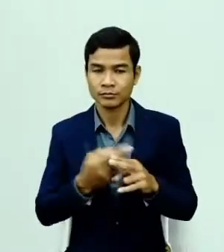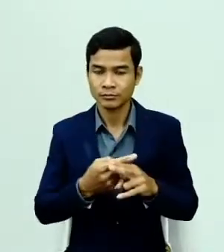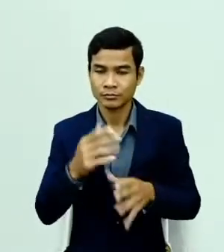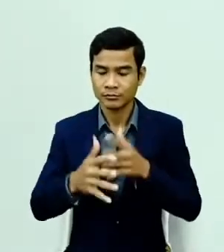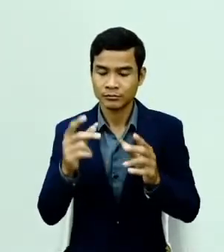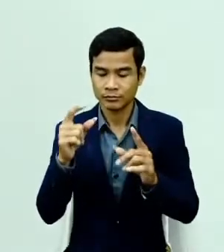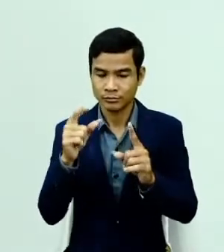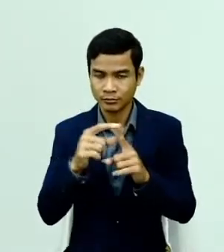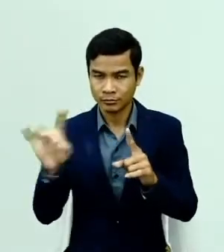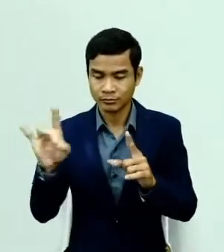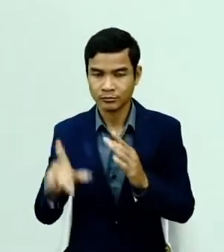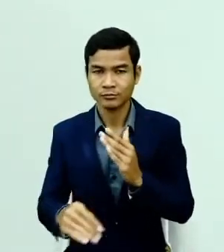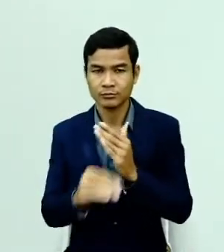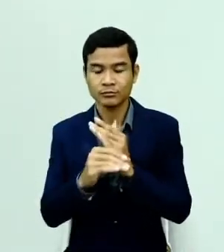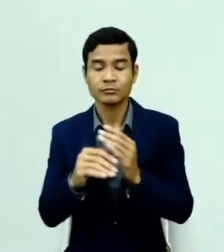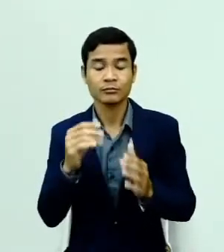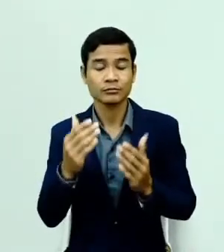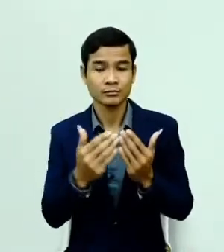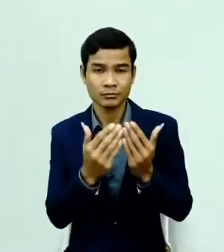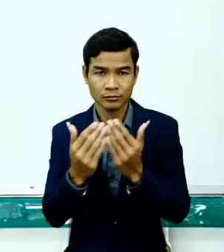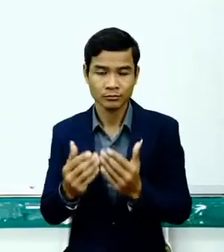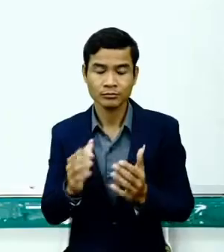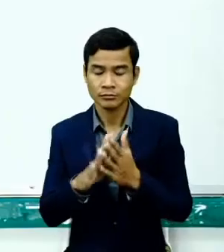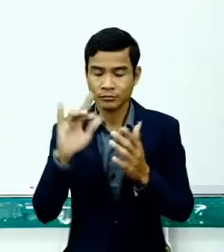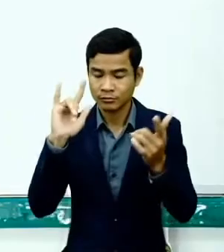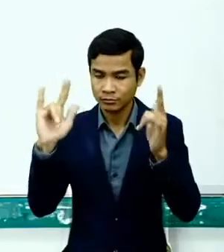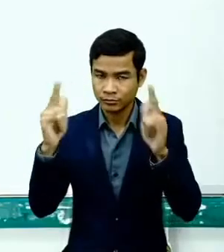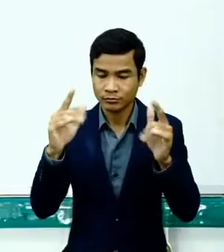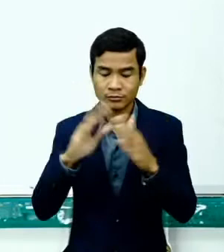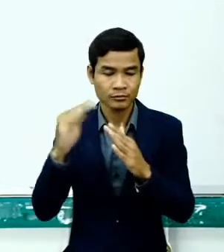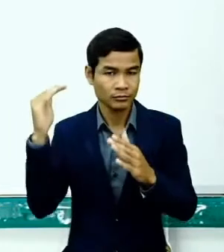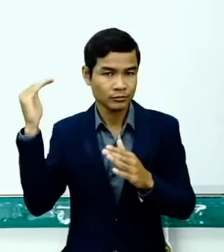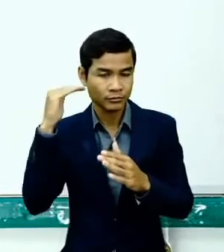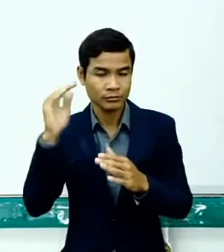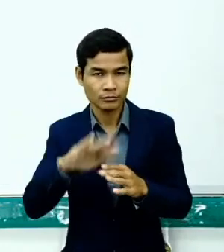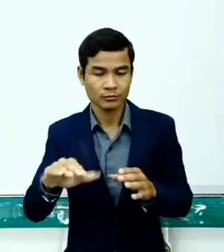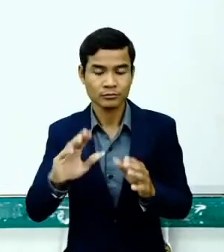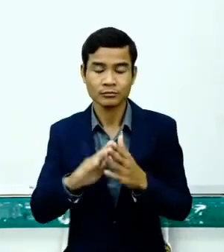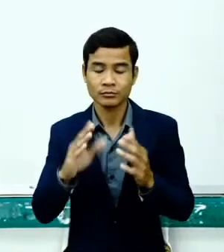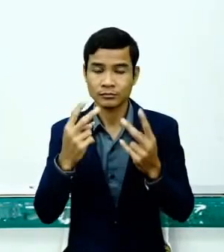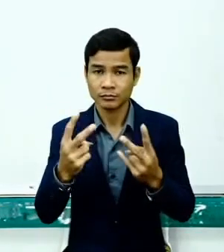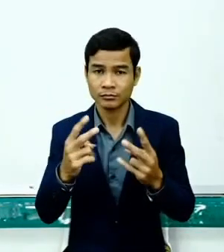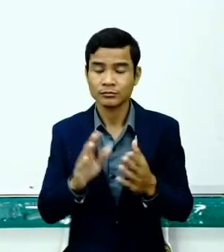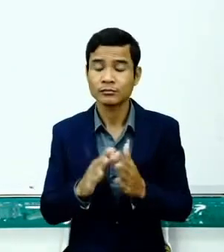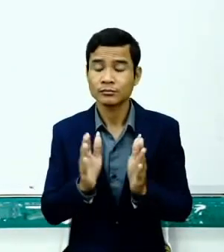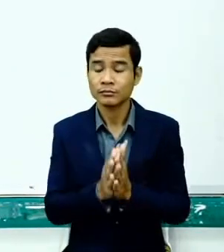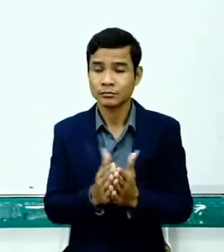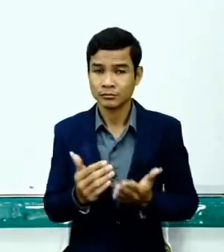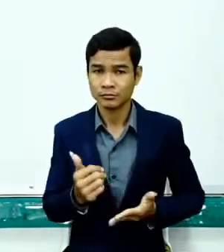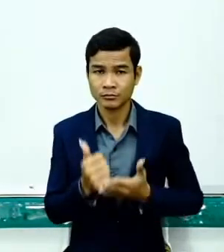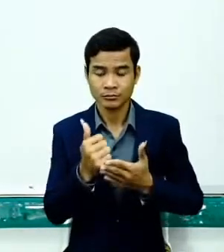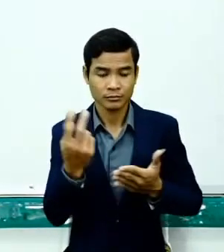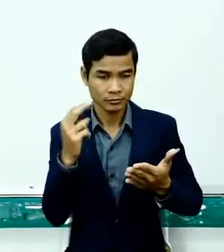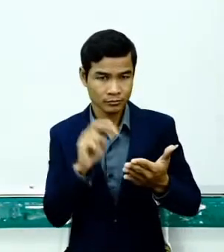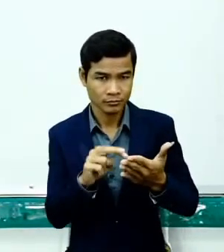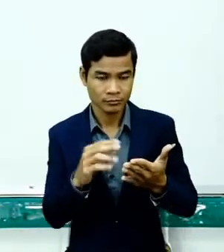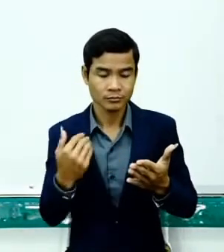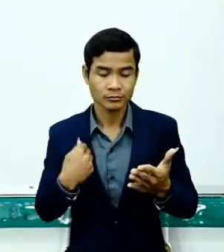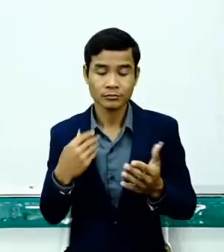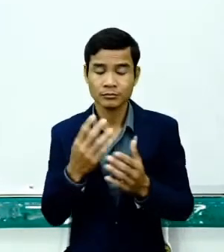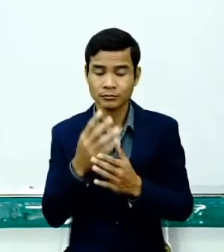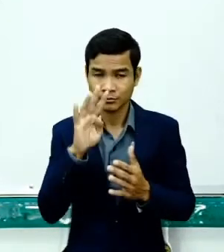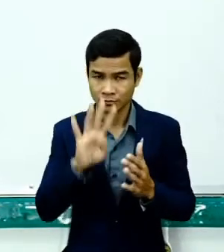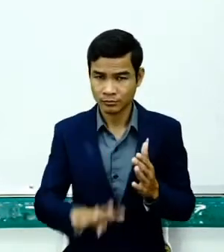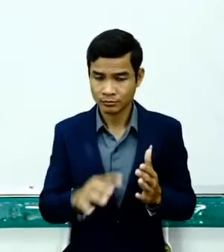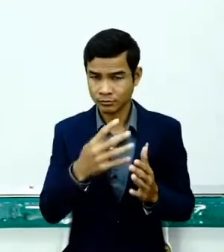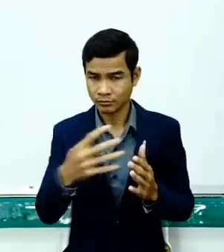បន្ថែមទៀតគឺការអានជៀងដោយប្រៀបធៀបសូរចាកូនកូនមើលនៅក្នុងសិភៅជំនួយរបស់កូននៅក្នុងតារាងខា